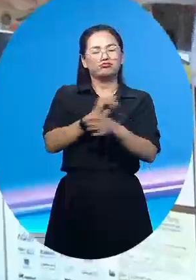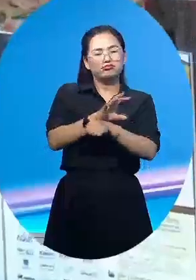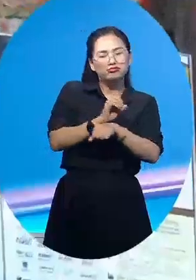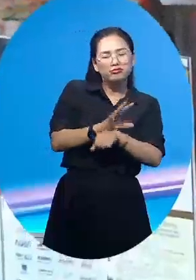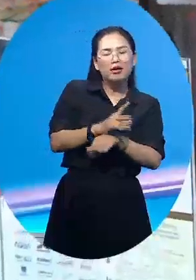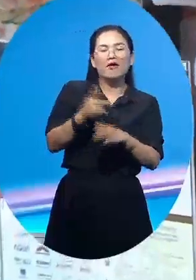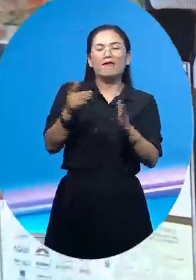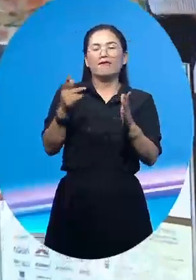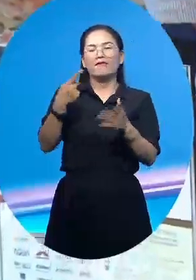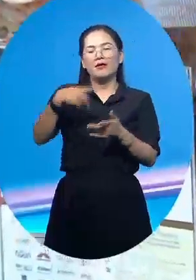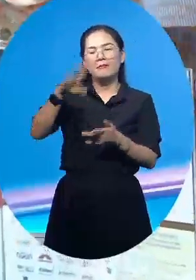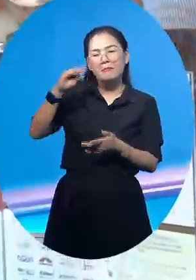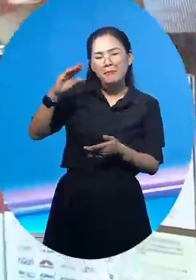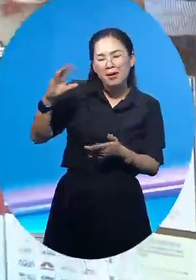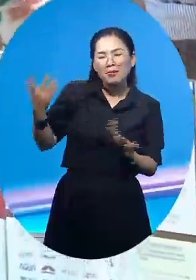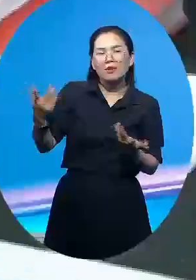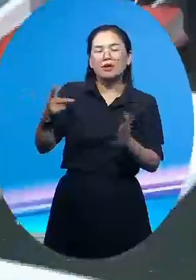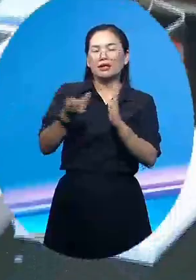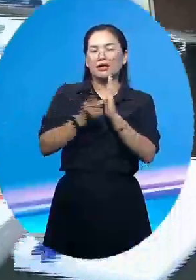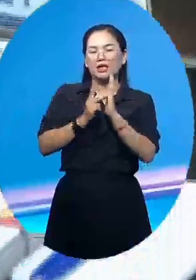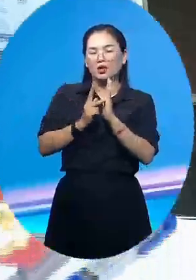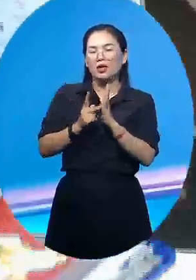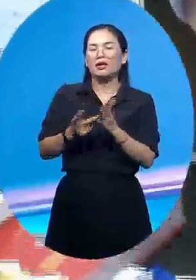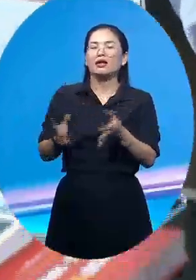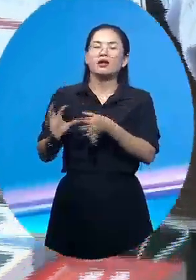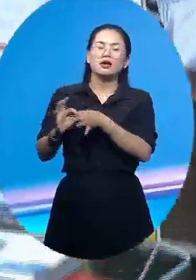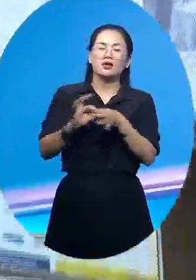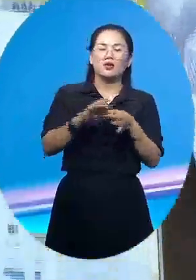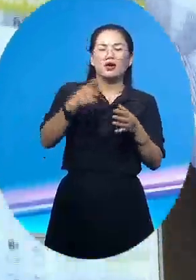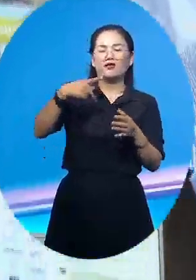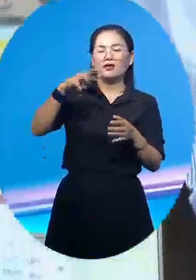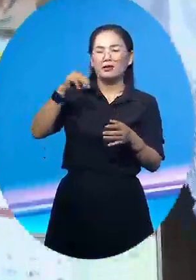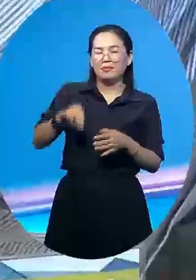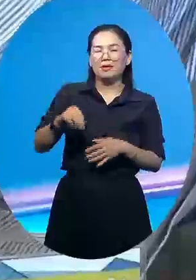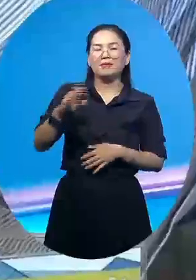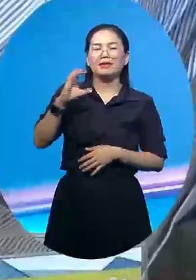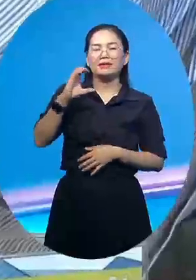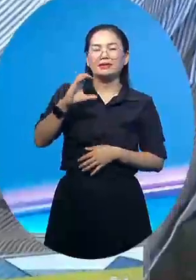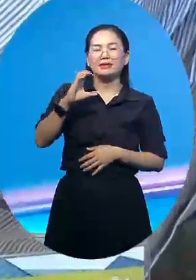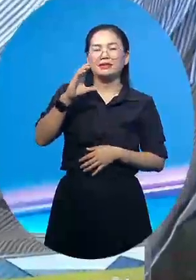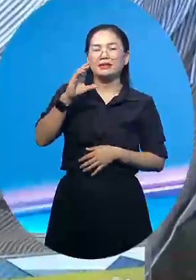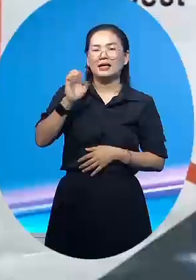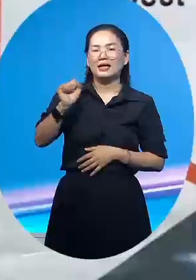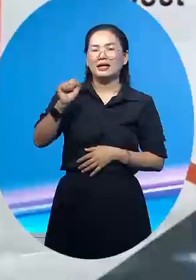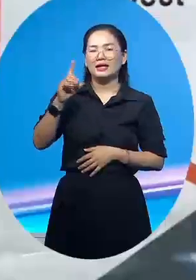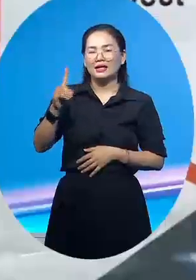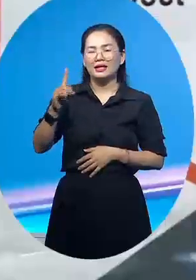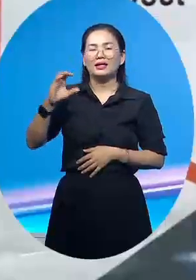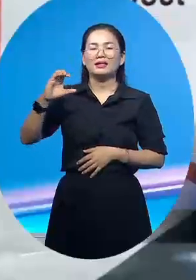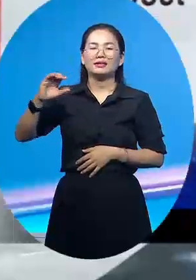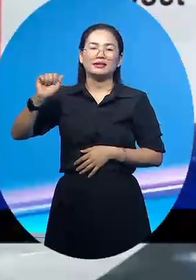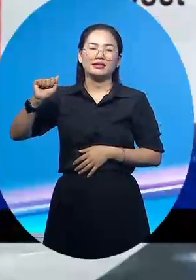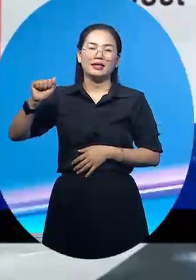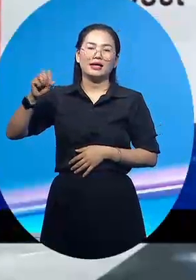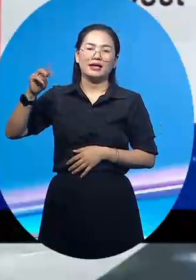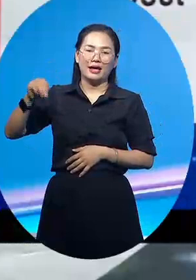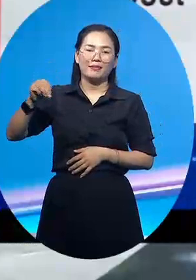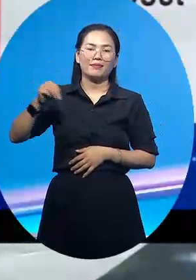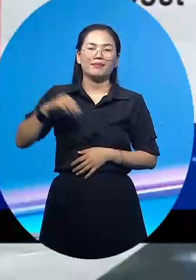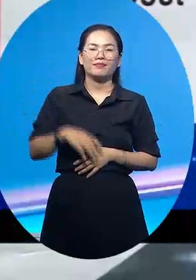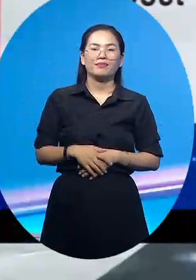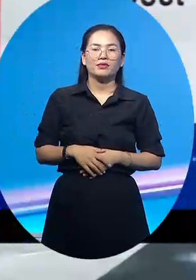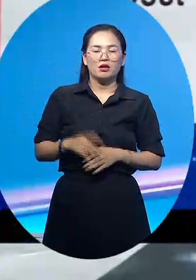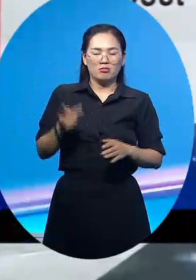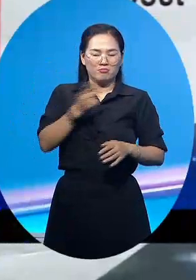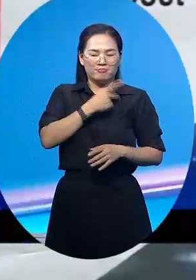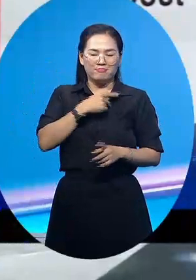bản quyền phần mềm và các dịch vụ kỹ thuật liên quan đến phần mềm cid cim giới thiệu đến khách